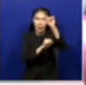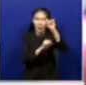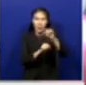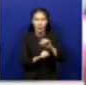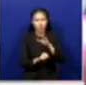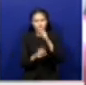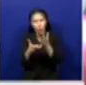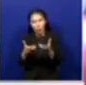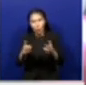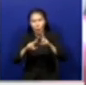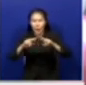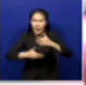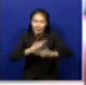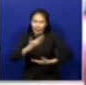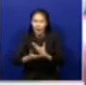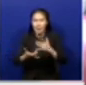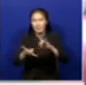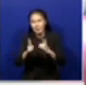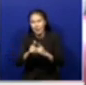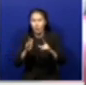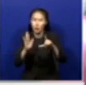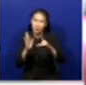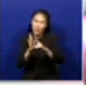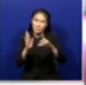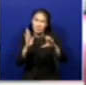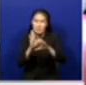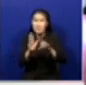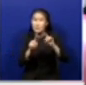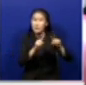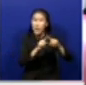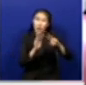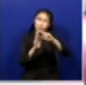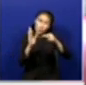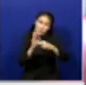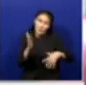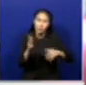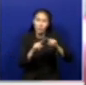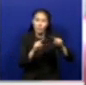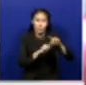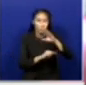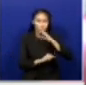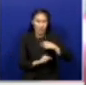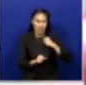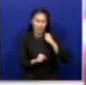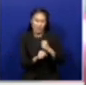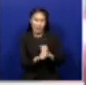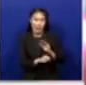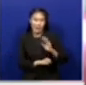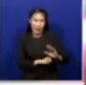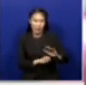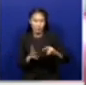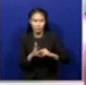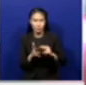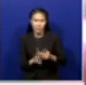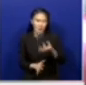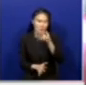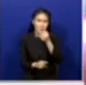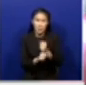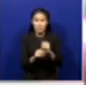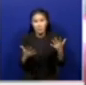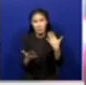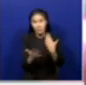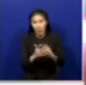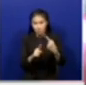ปิดไม่ให้ทำงานคนในกรุงเทพคนต่างจังหวัดที่เข้ามาทำงานเกิดอะไรขึ้นครับงานไม่มีทำไม่มีเงินห